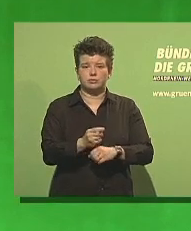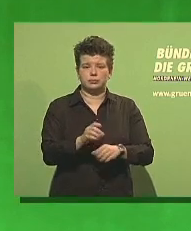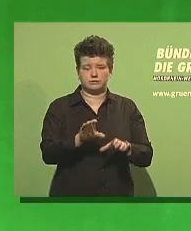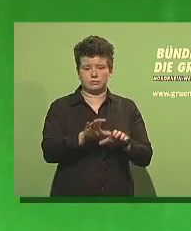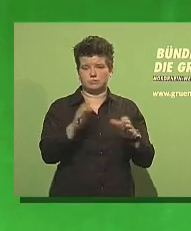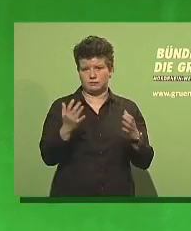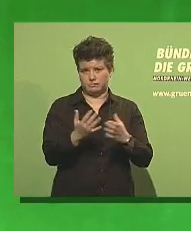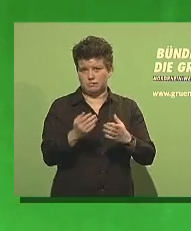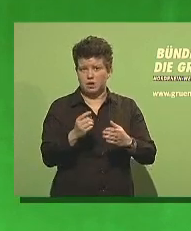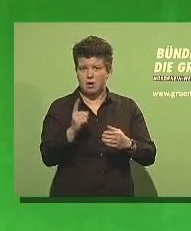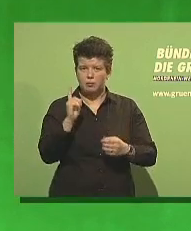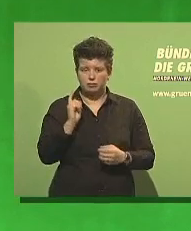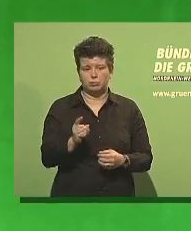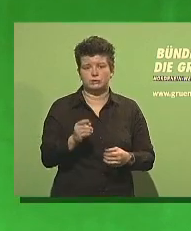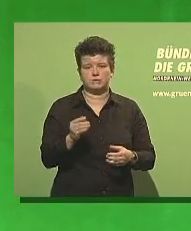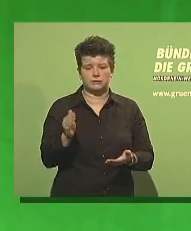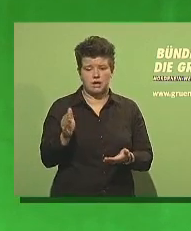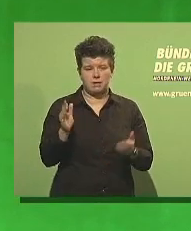Knie zwingen.